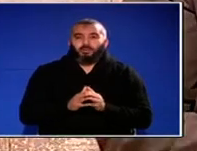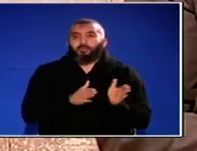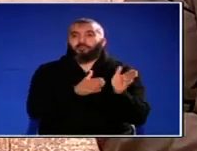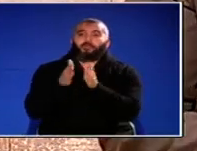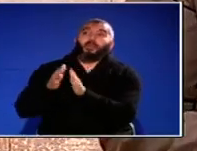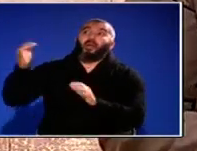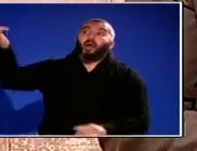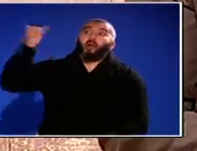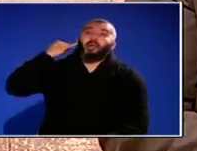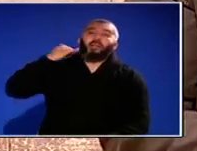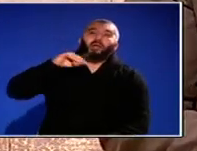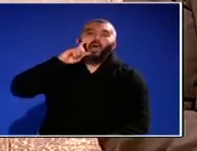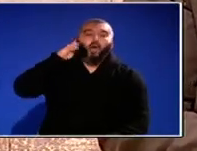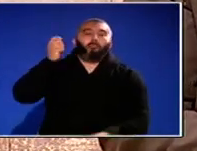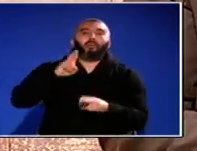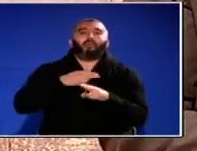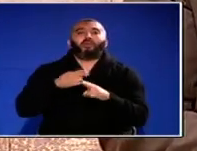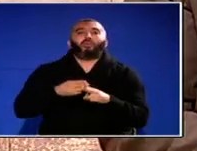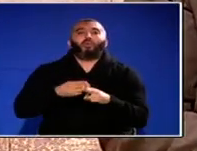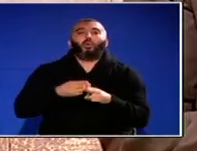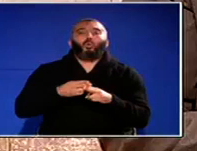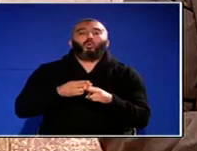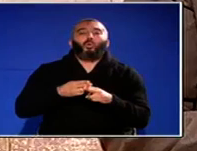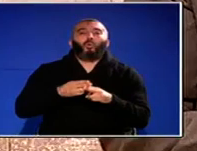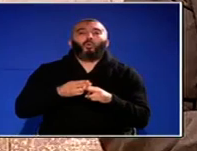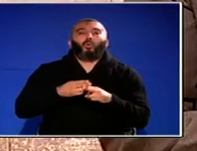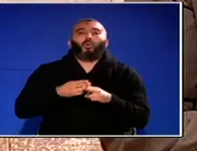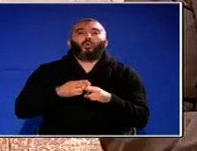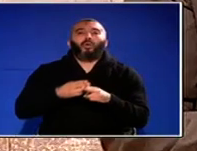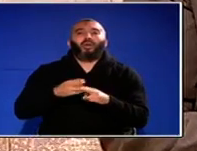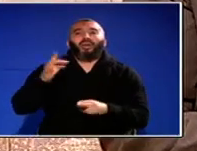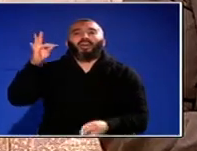المغير السلام عليكم. وادي سوف